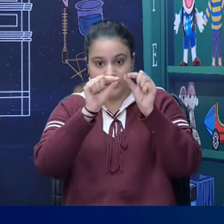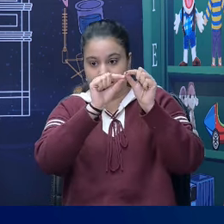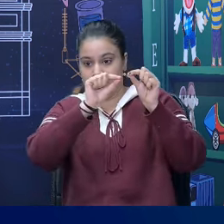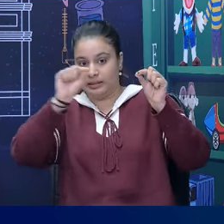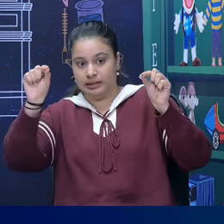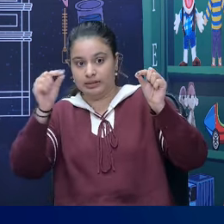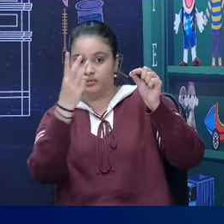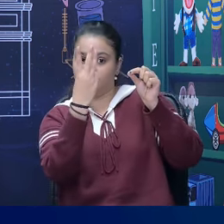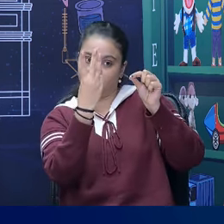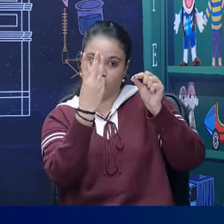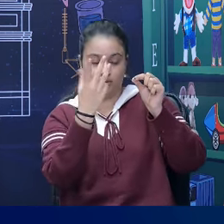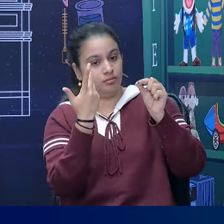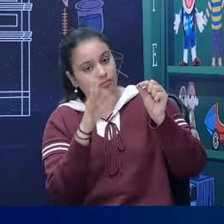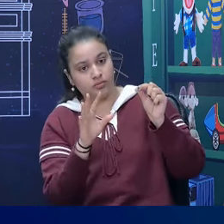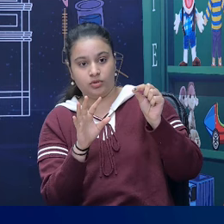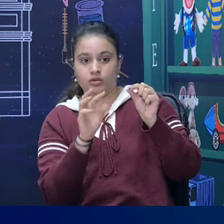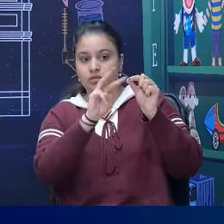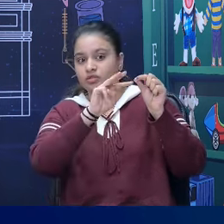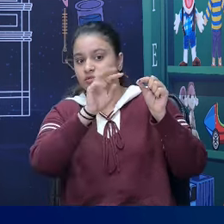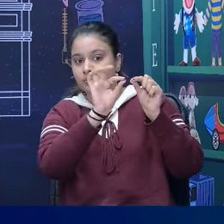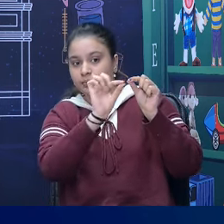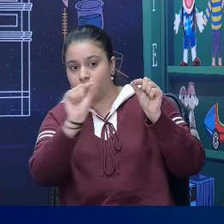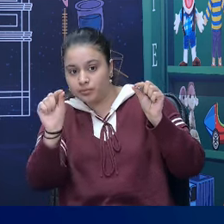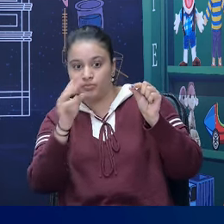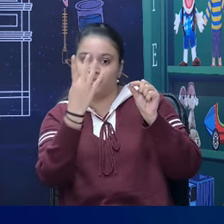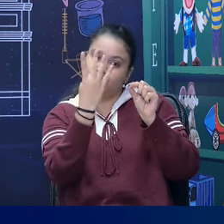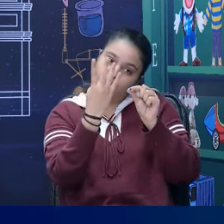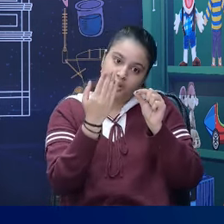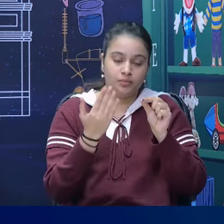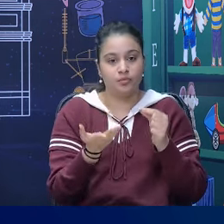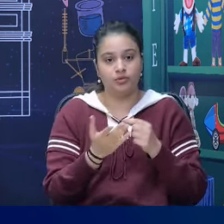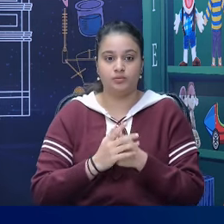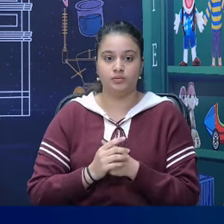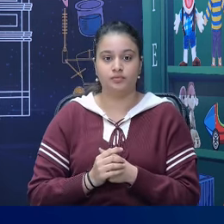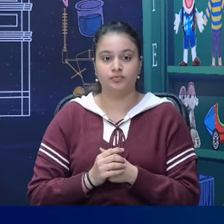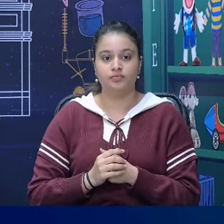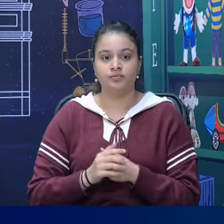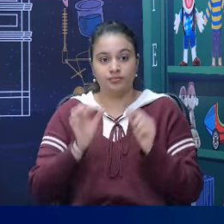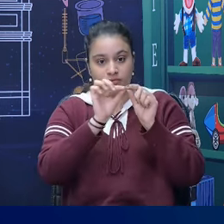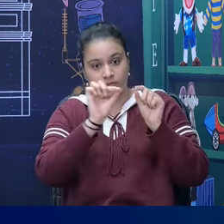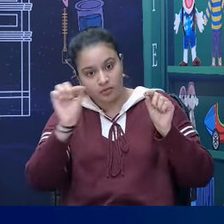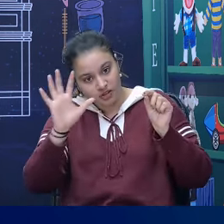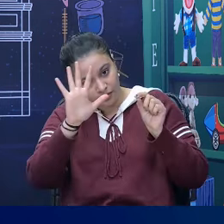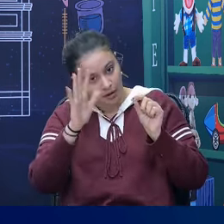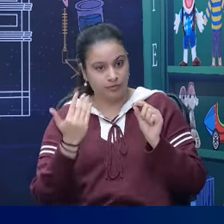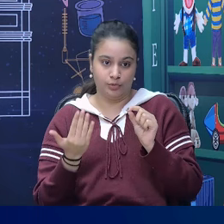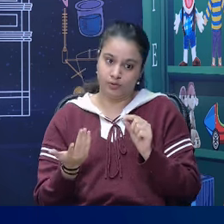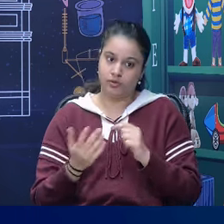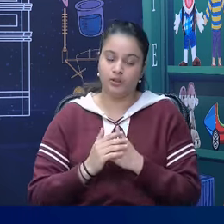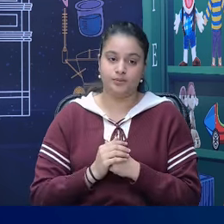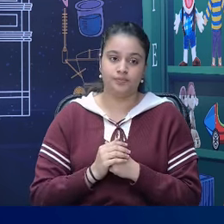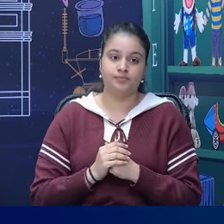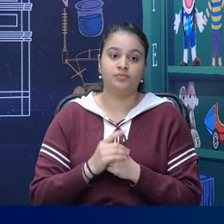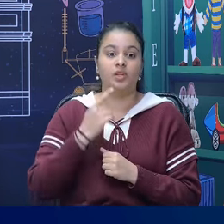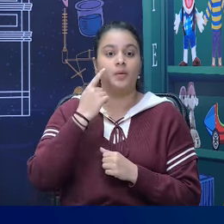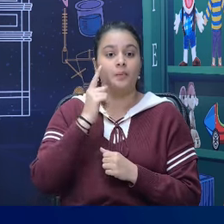यूनिट है बना लिया फोर का बना लेंगी आप बिल्कुल मैं कोशिश कर कर फाइव का बना सकती है और अगर मैं आपको एक